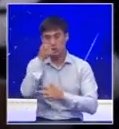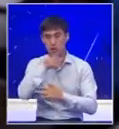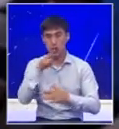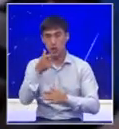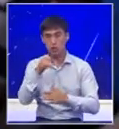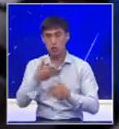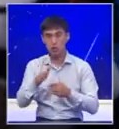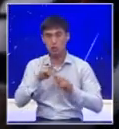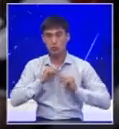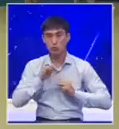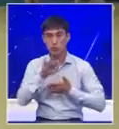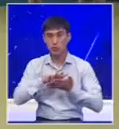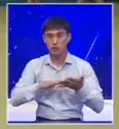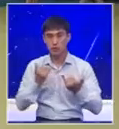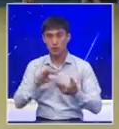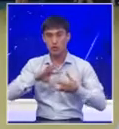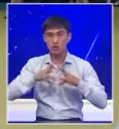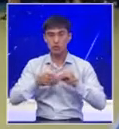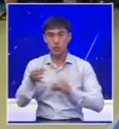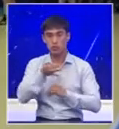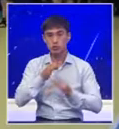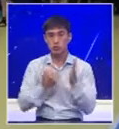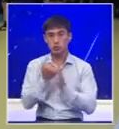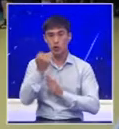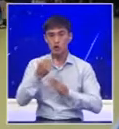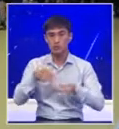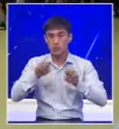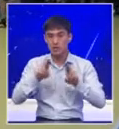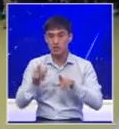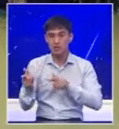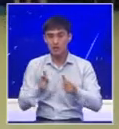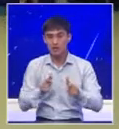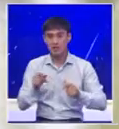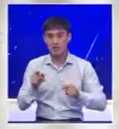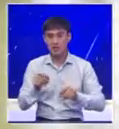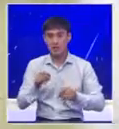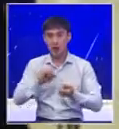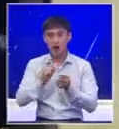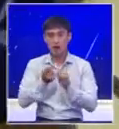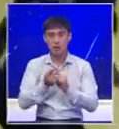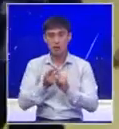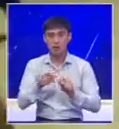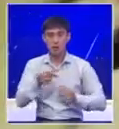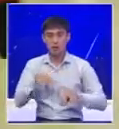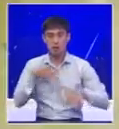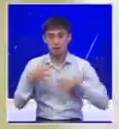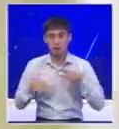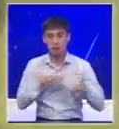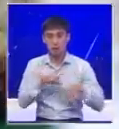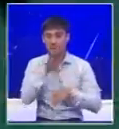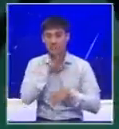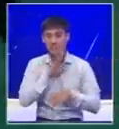гандбол бөлімі жұмыс істеп келеді. Соның нәтижесінде облыстағы жоғары кадрлар даярлайтын ұстаханаға айналған. Жаттығу үрдісі мен